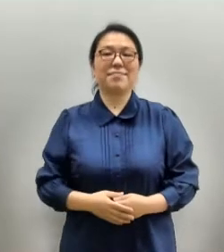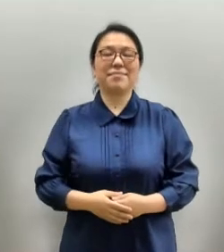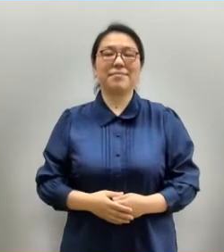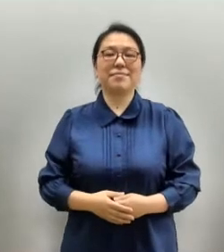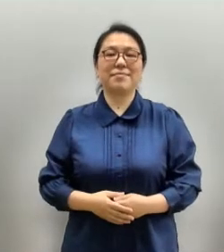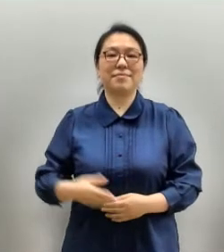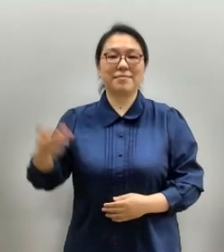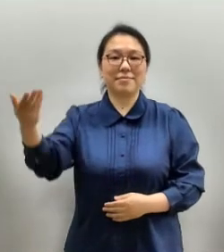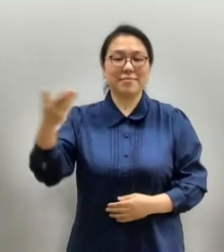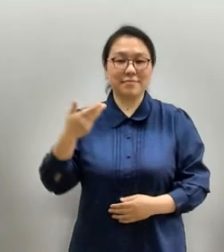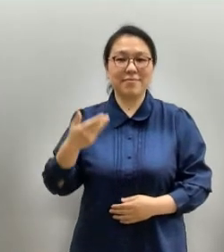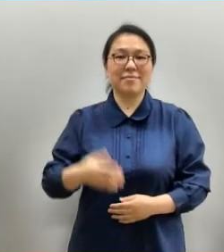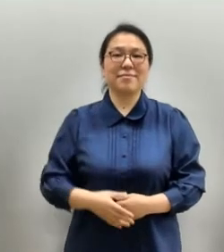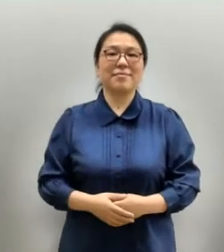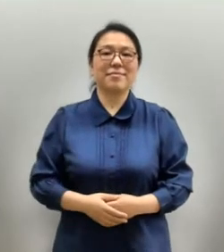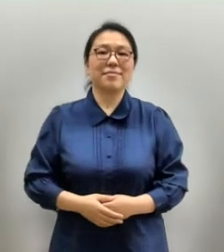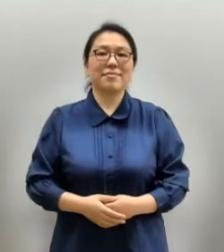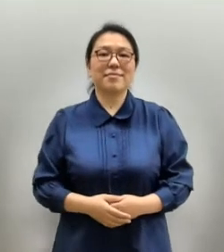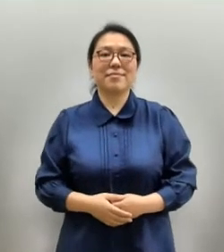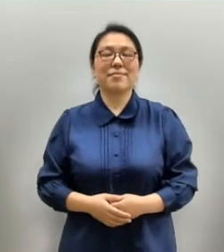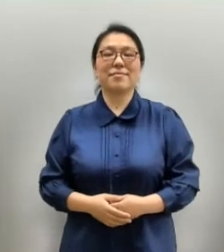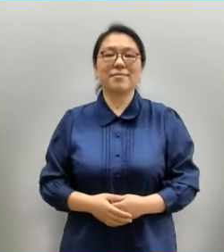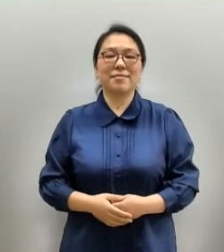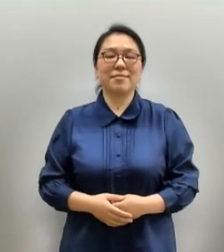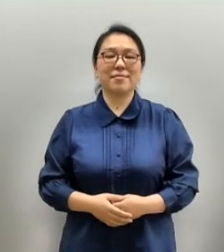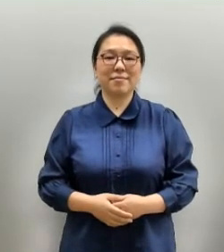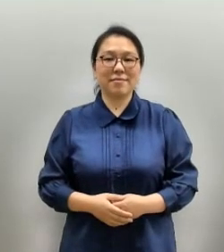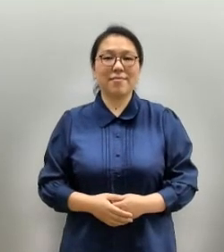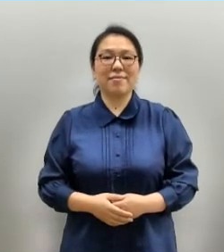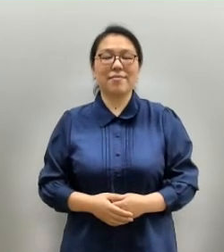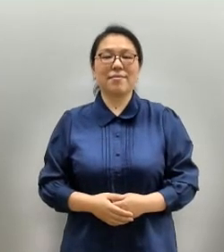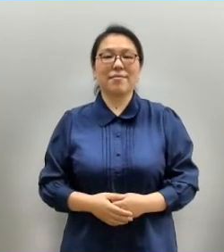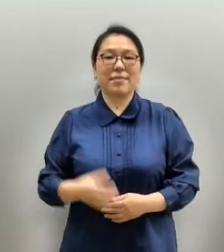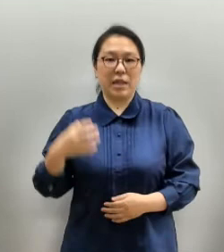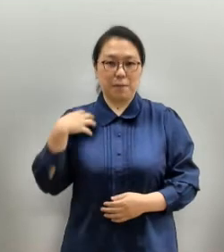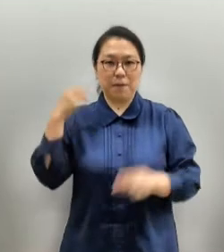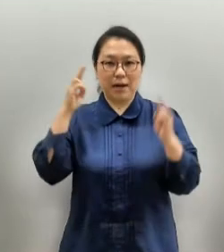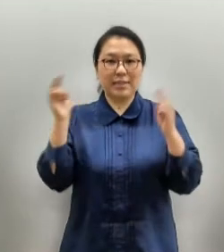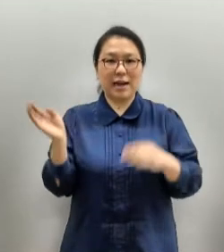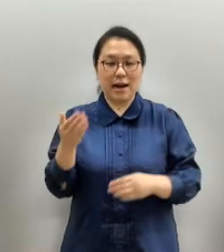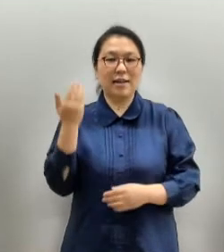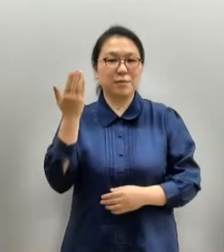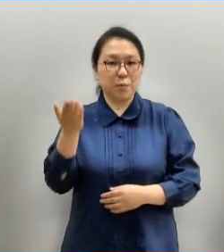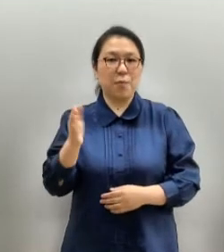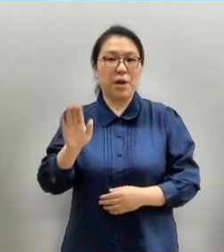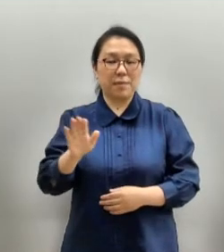。 はい、じゃあ参加者が